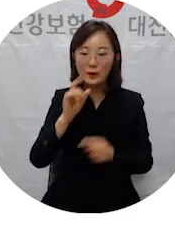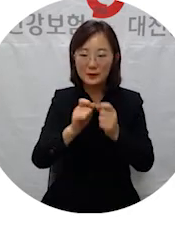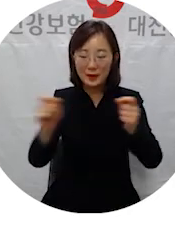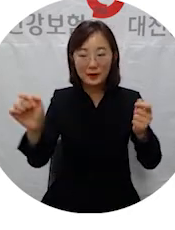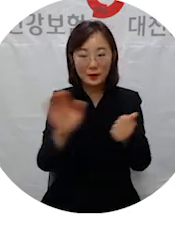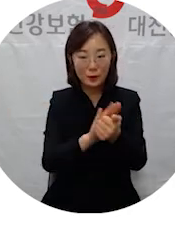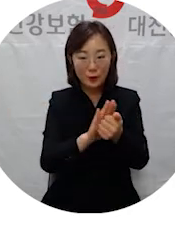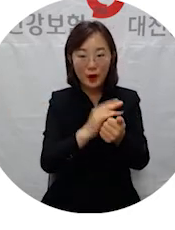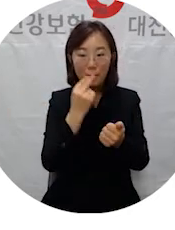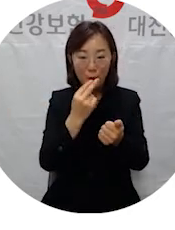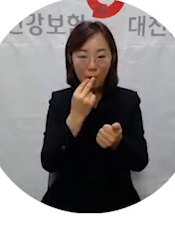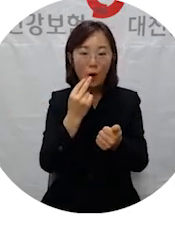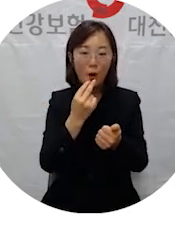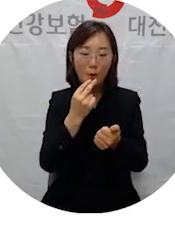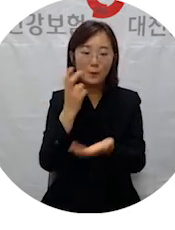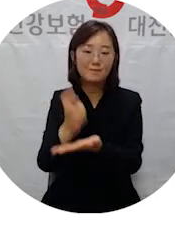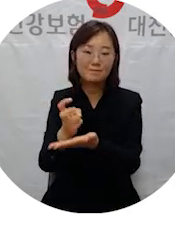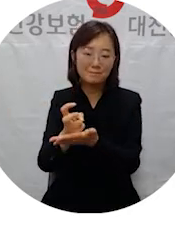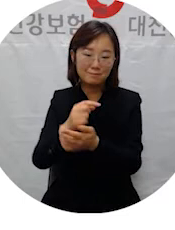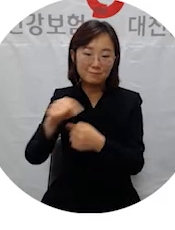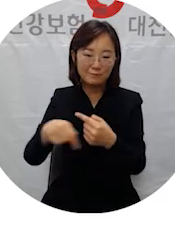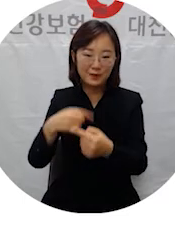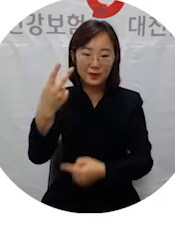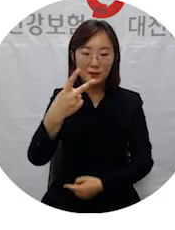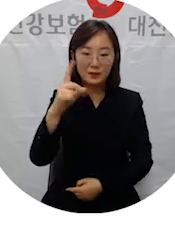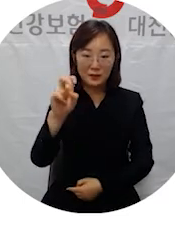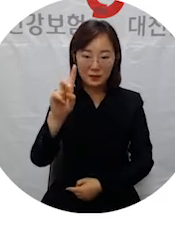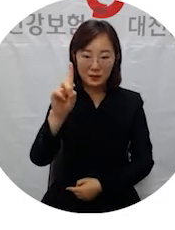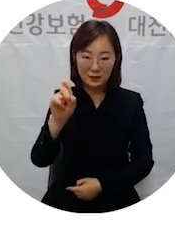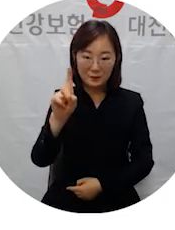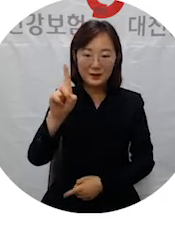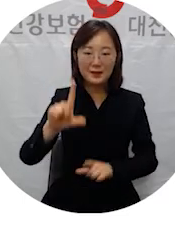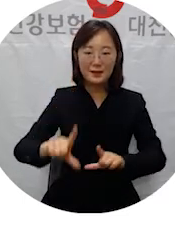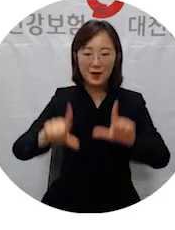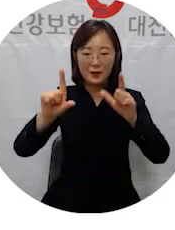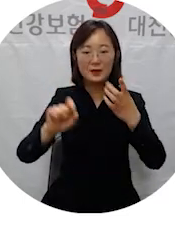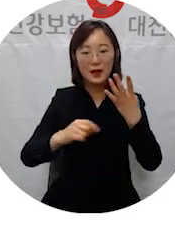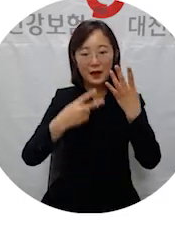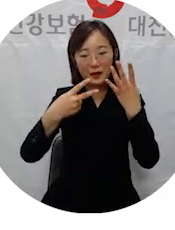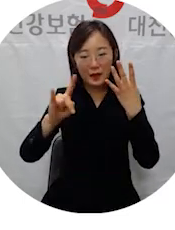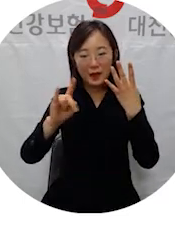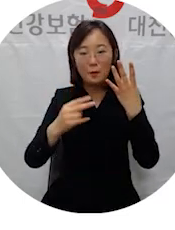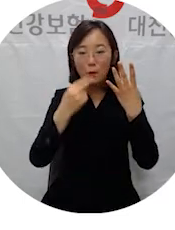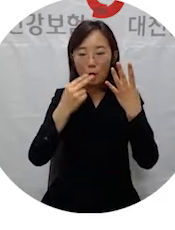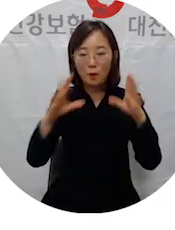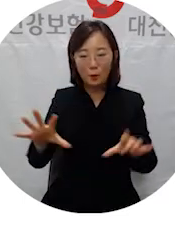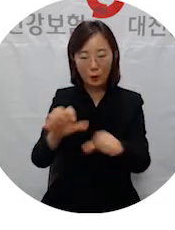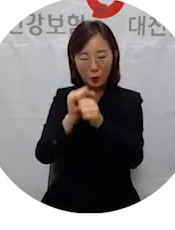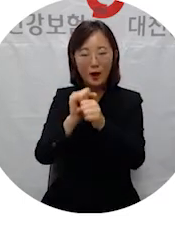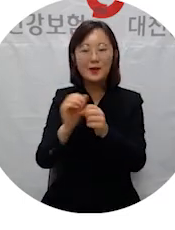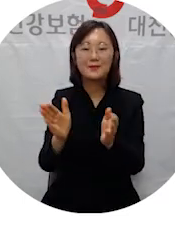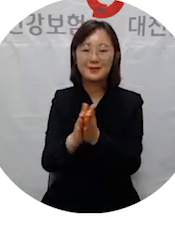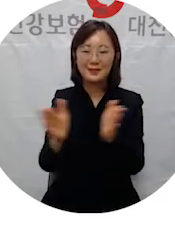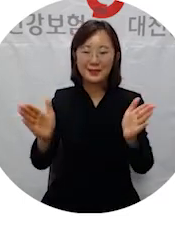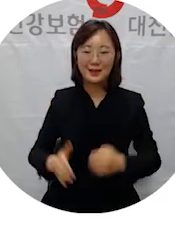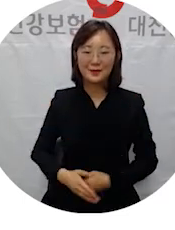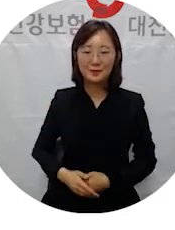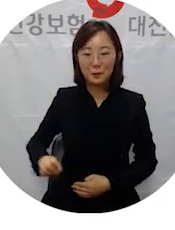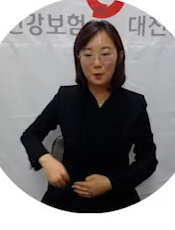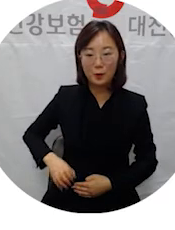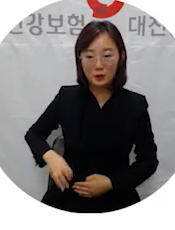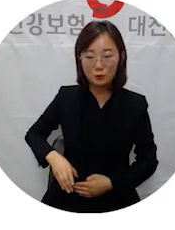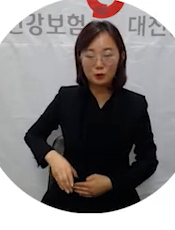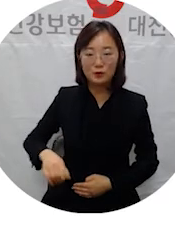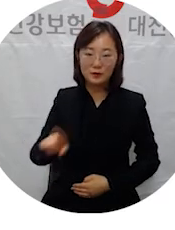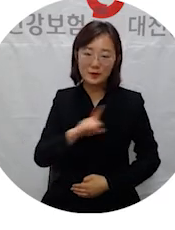제도를 운영 및 2011년 4대 보험 통합징수를 수행하게 되면서 보건복지 분야 최대의